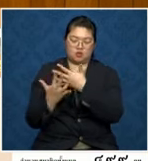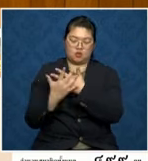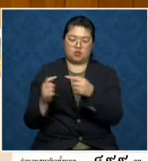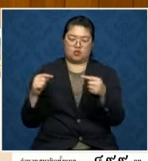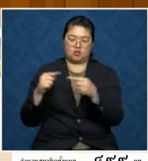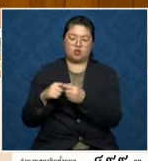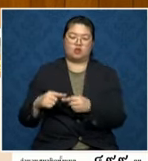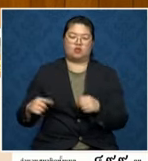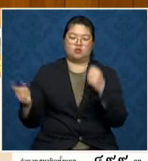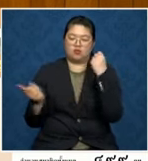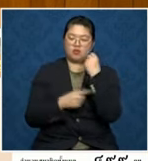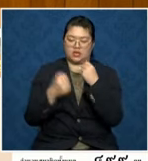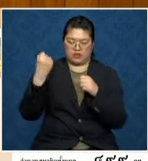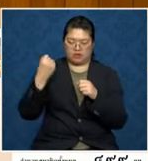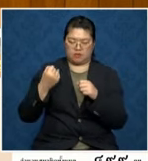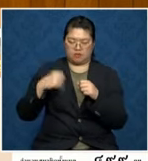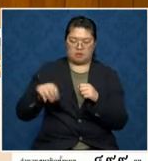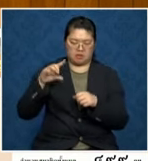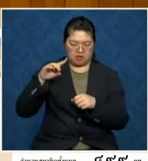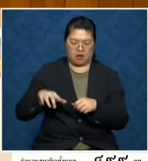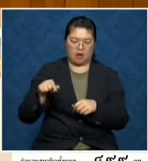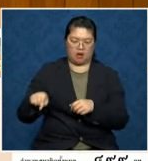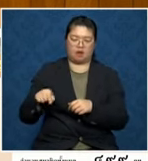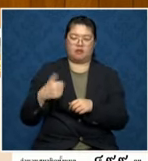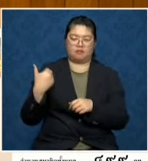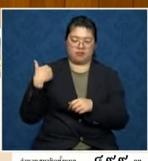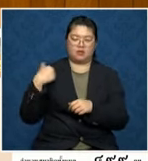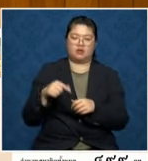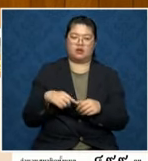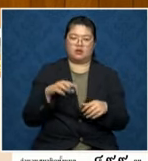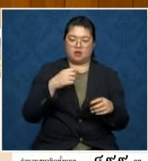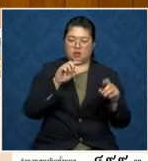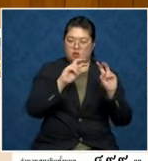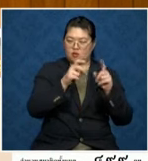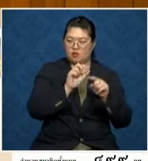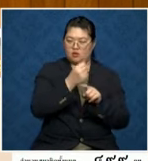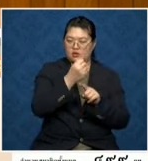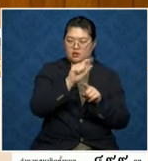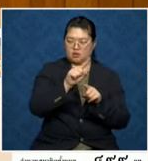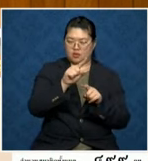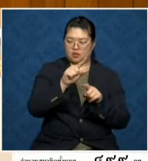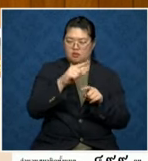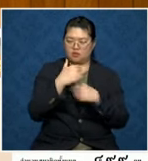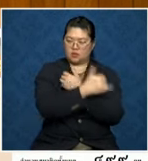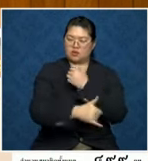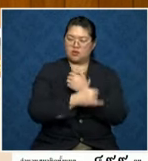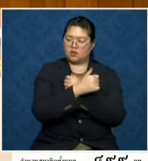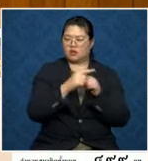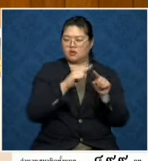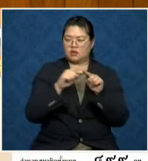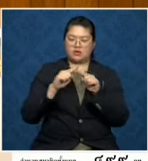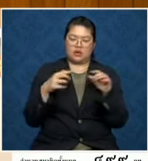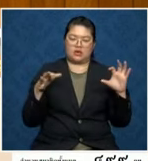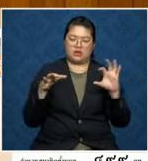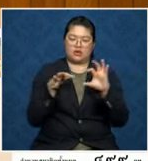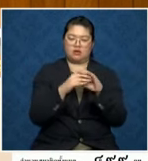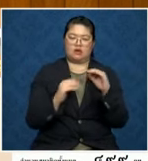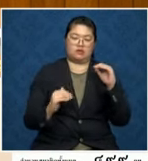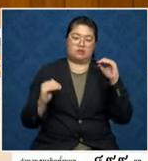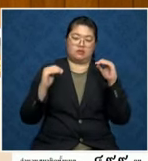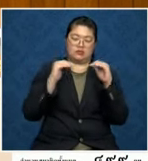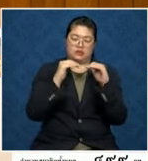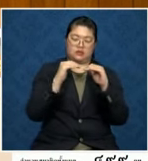แรงและยังไม่สอดคล้องกับข้อ11ของกติการะหว่างประเทศว่าด้วยสิทธิพลเมืองสิทธิท